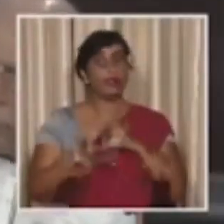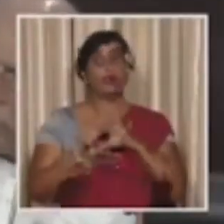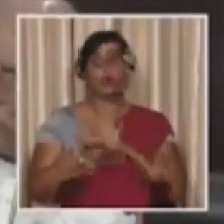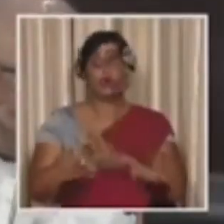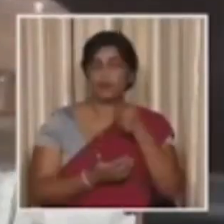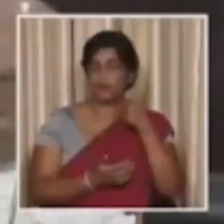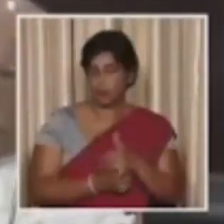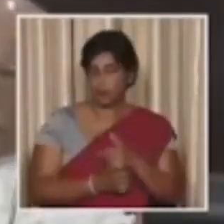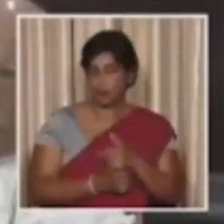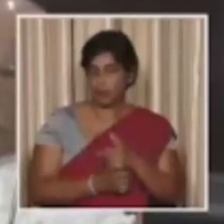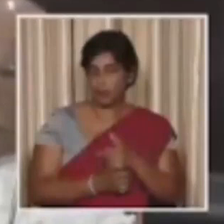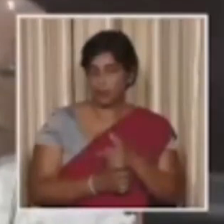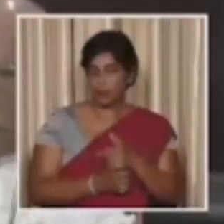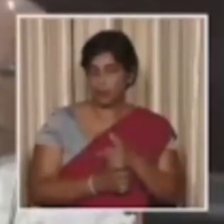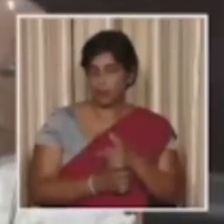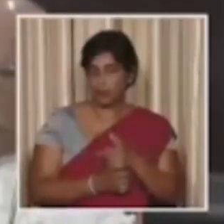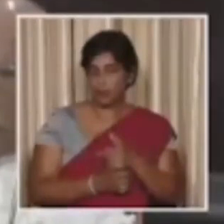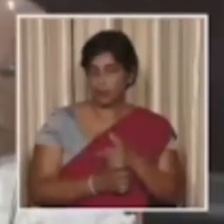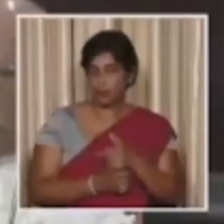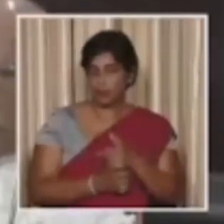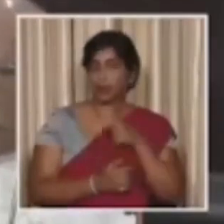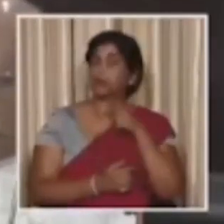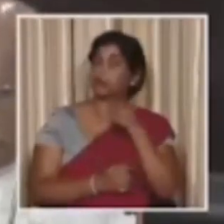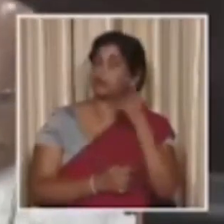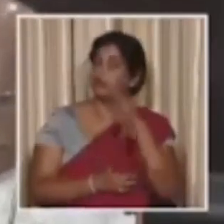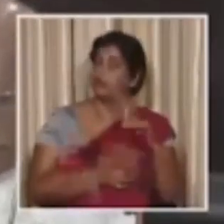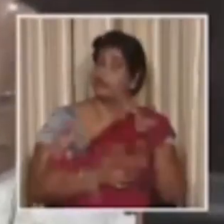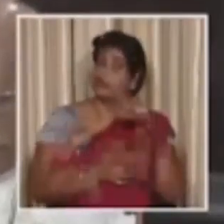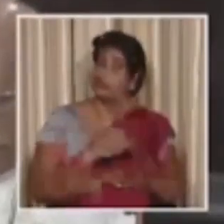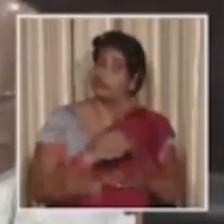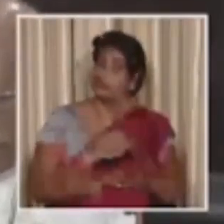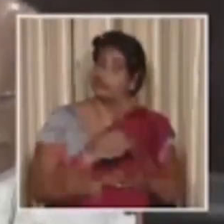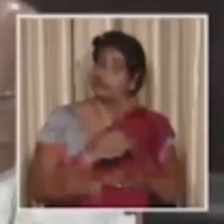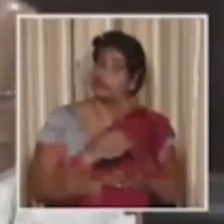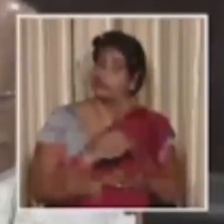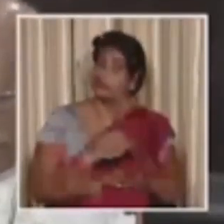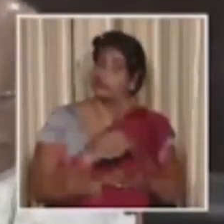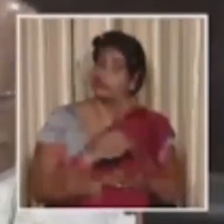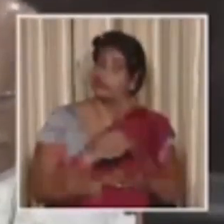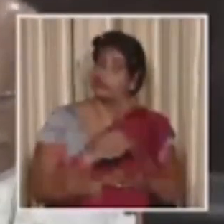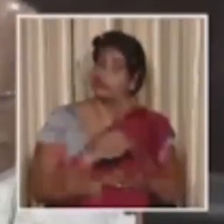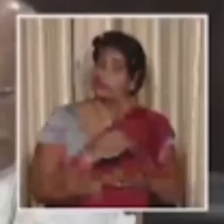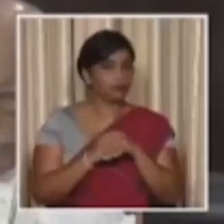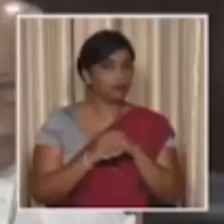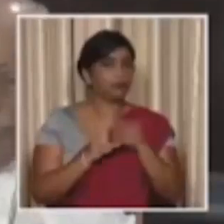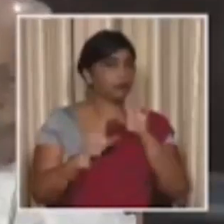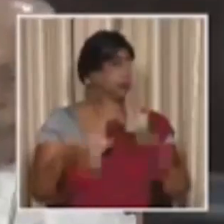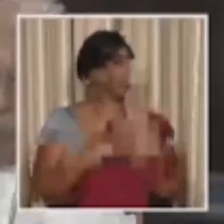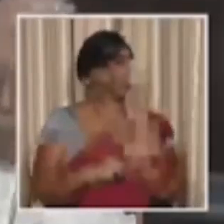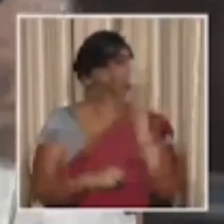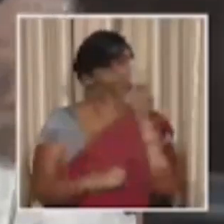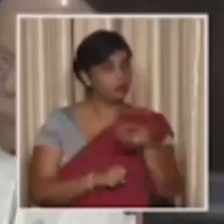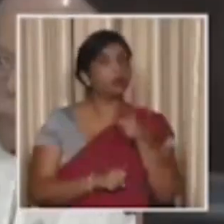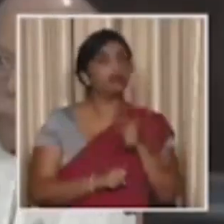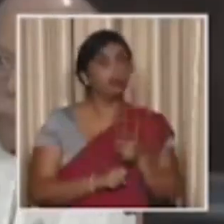පිහිටවීම වැදගත් ඒ නිසා කිරි නිෂ්පාදන ක්‍රියාවලියට සම්බන්ධ සිටින්නන්ගේ මූල්‍ය අවශ්‍යතා සපුරාලීම